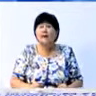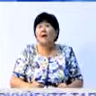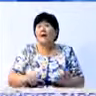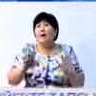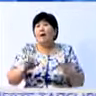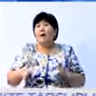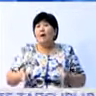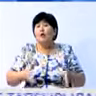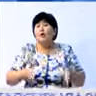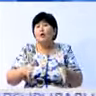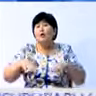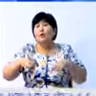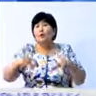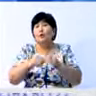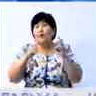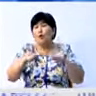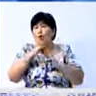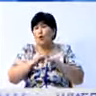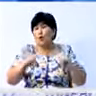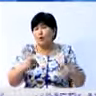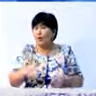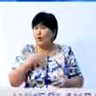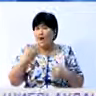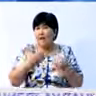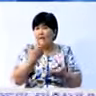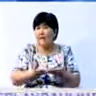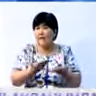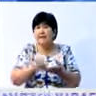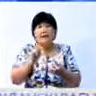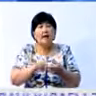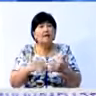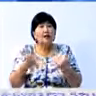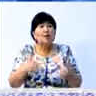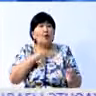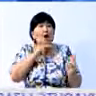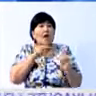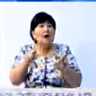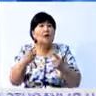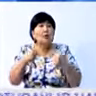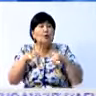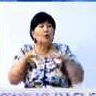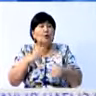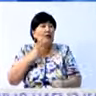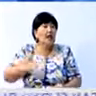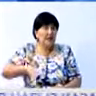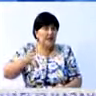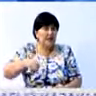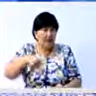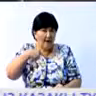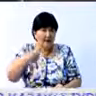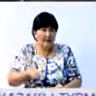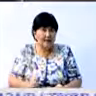Аймақта жол көлік оқиғалары көбейіп кеткен. Бұл алаңдайтын дерекке қатысты бүгін қадағалаушы орган өткізген брифингте айтылды.